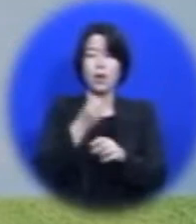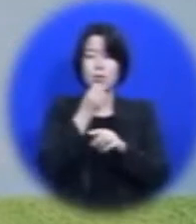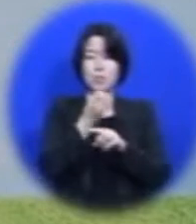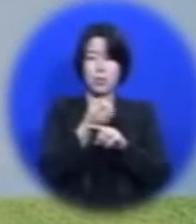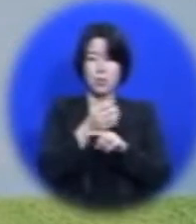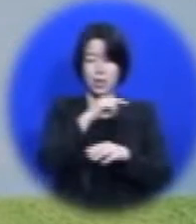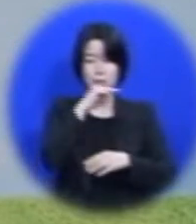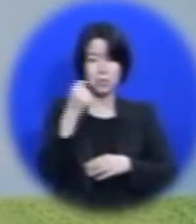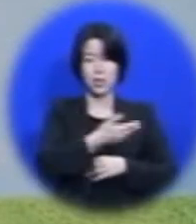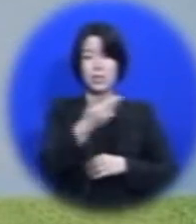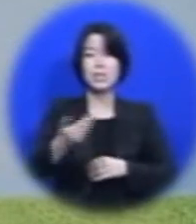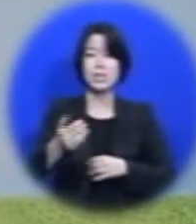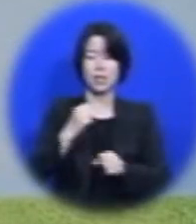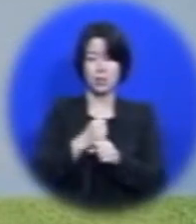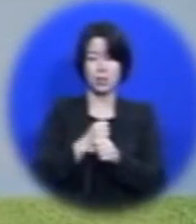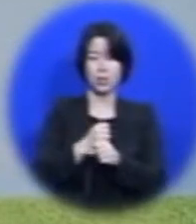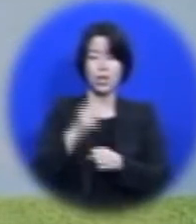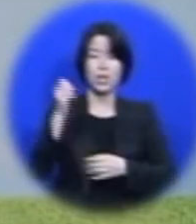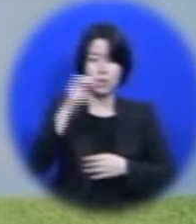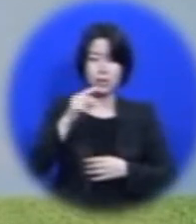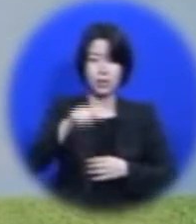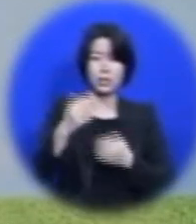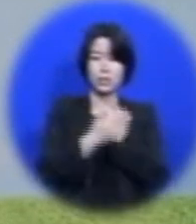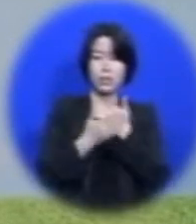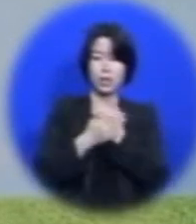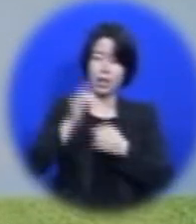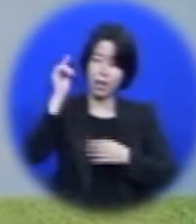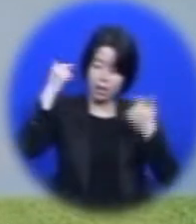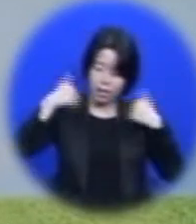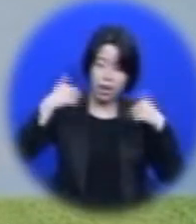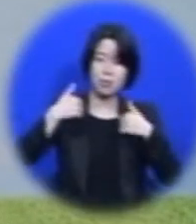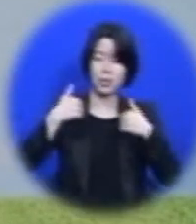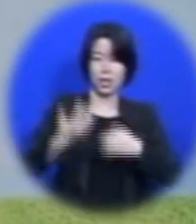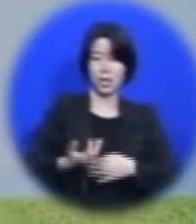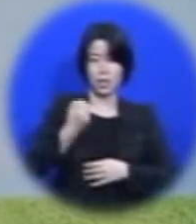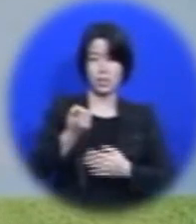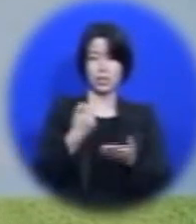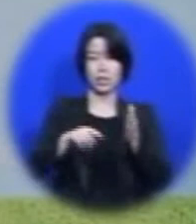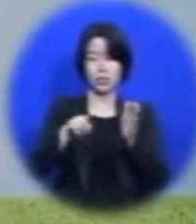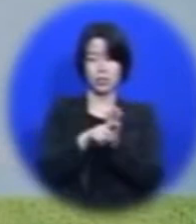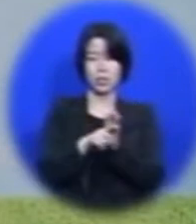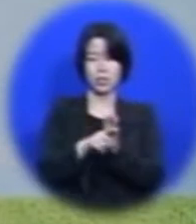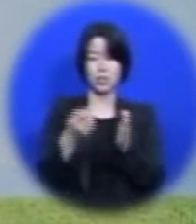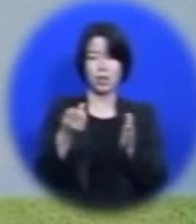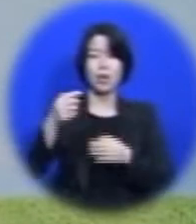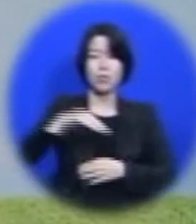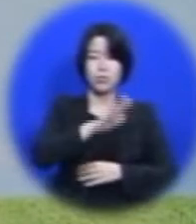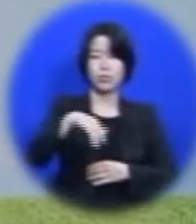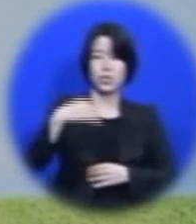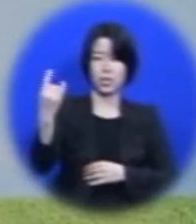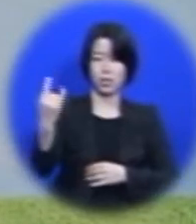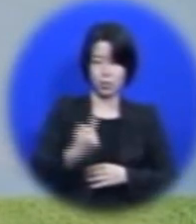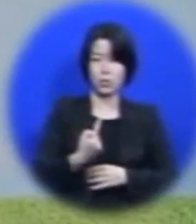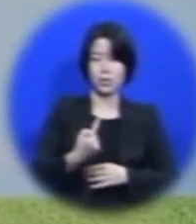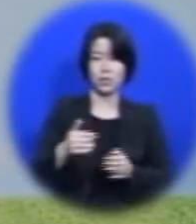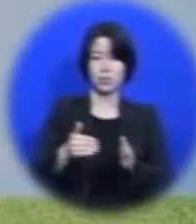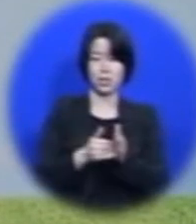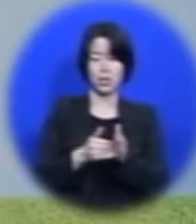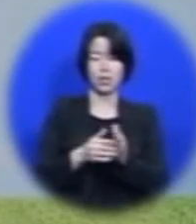흘리게 하시고 그리고 그 은혜를 날마다 누리게 하기 위해서 우리에게 오셨어요.